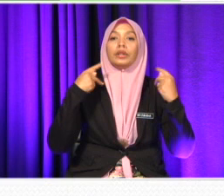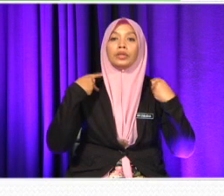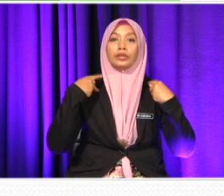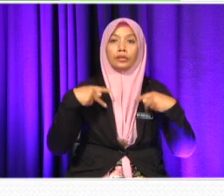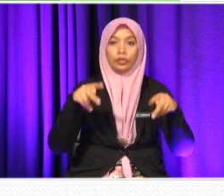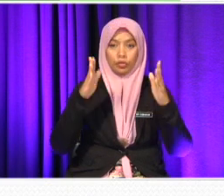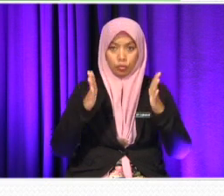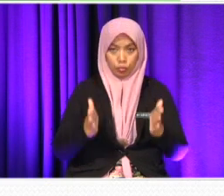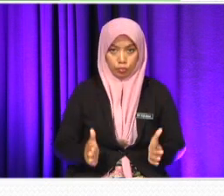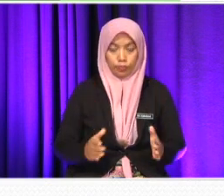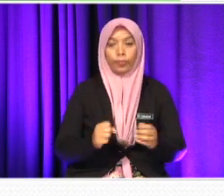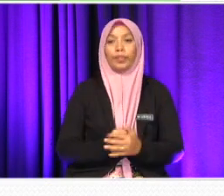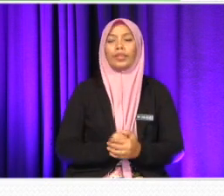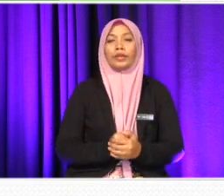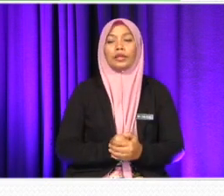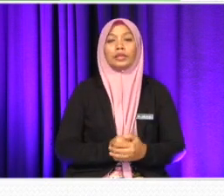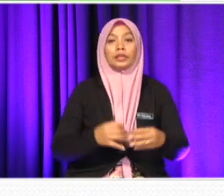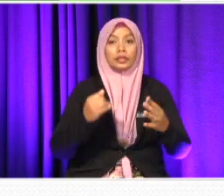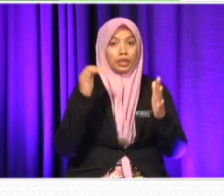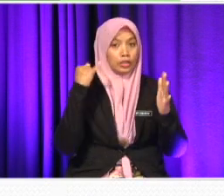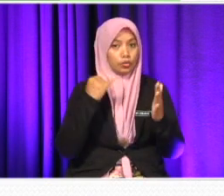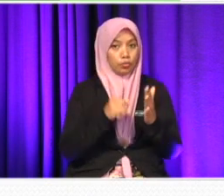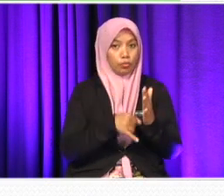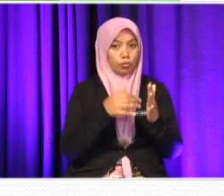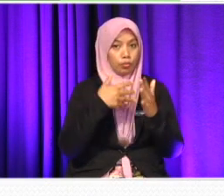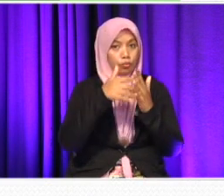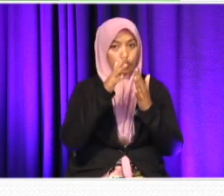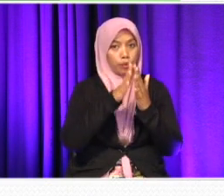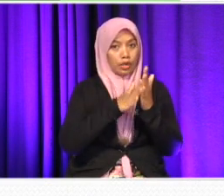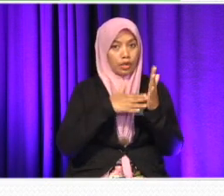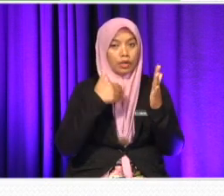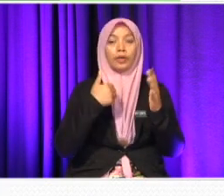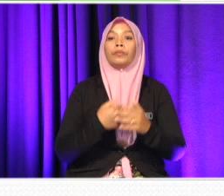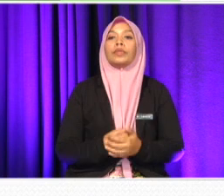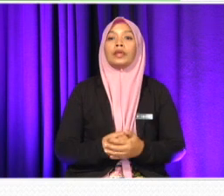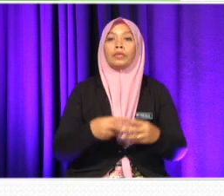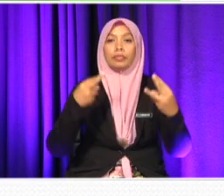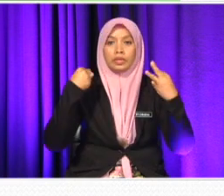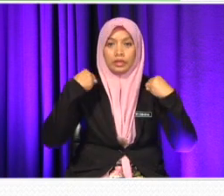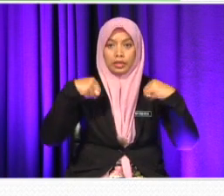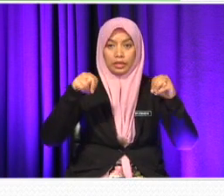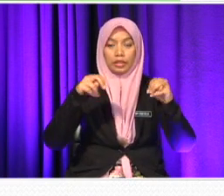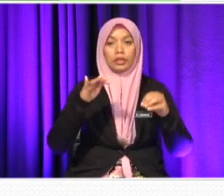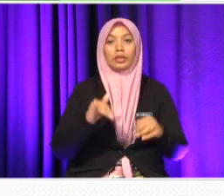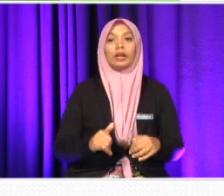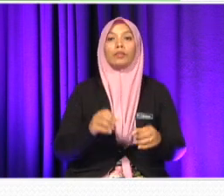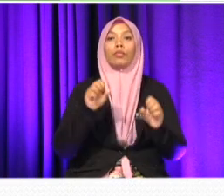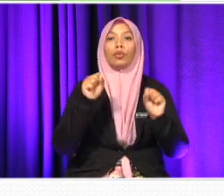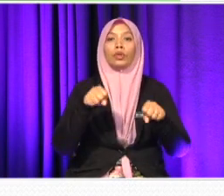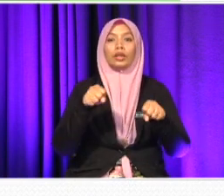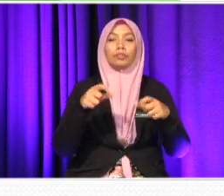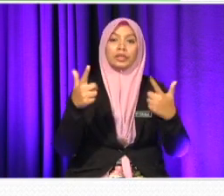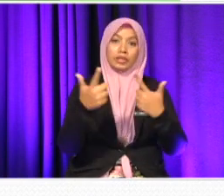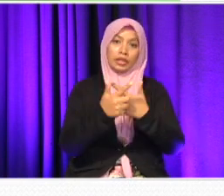Usahawan campuran pemasaran yang dirancang ini harus sesuai dengan sasaran pasaran perniagaan agar dapat bersaing dengan